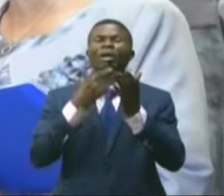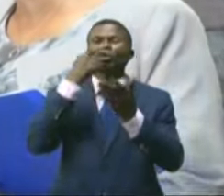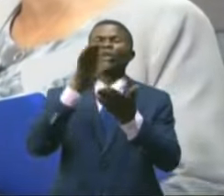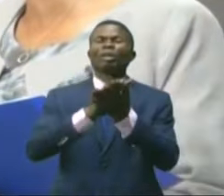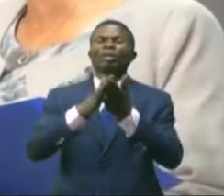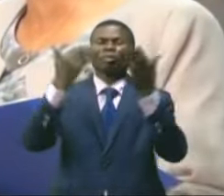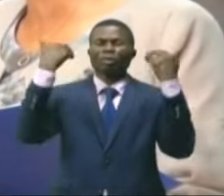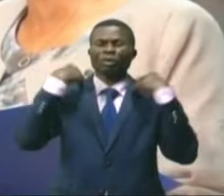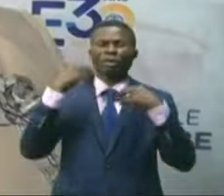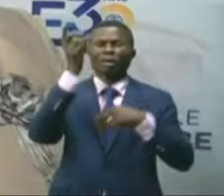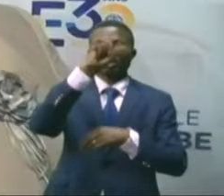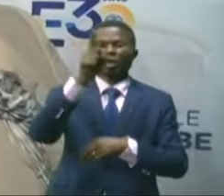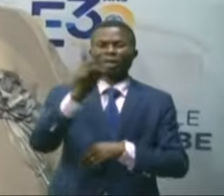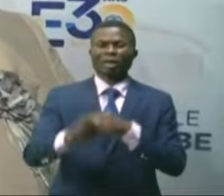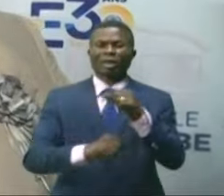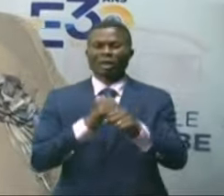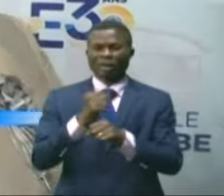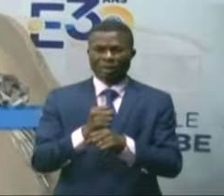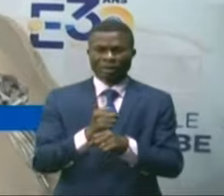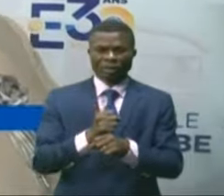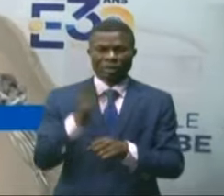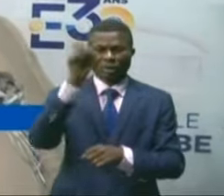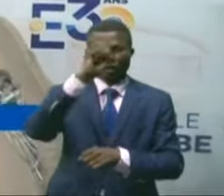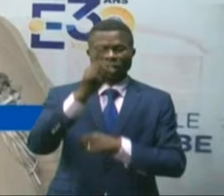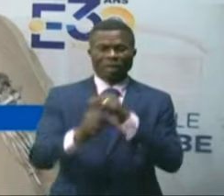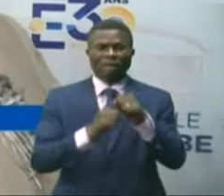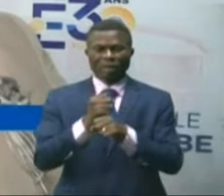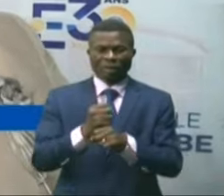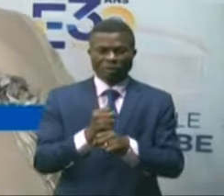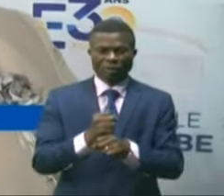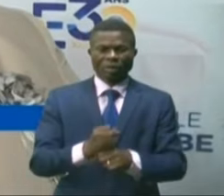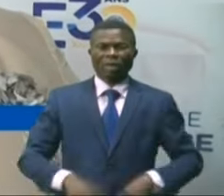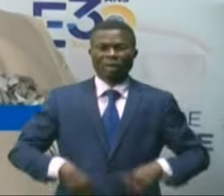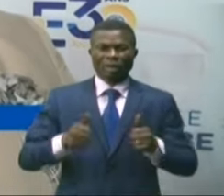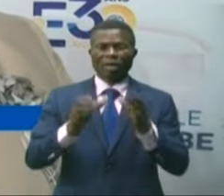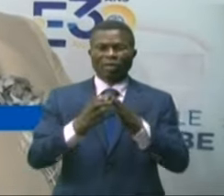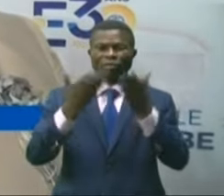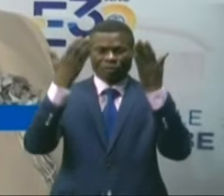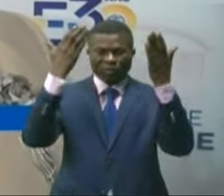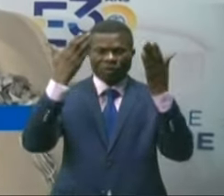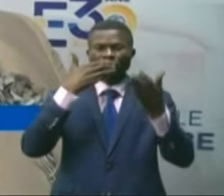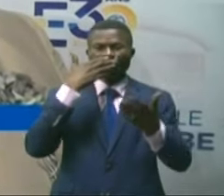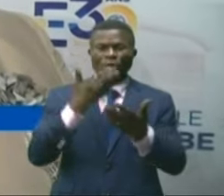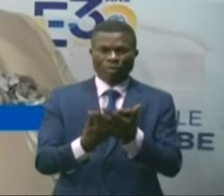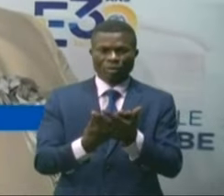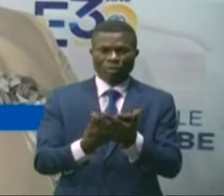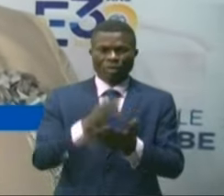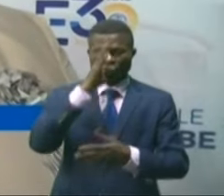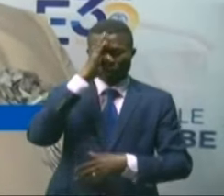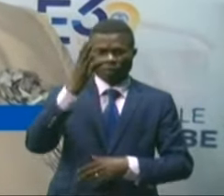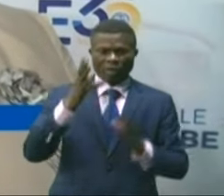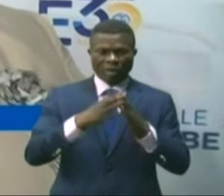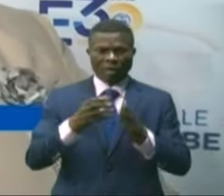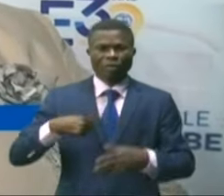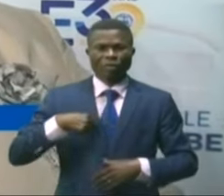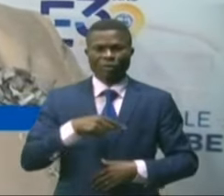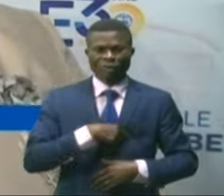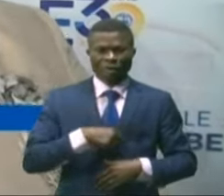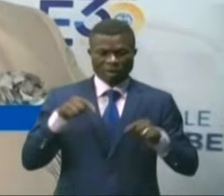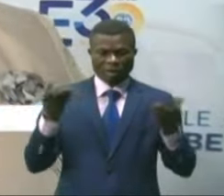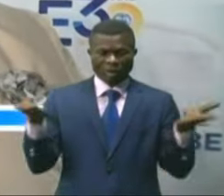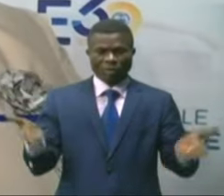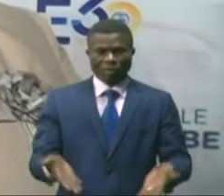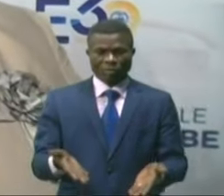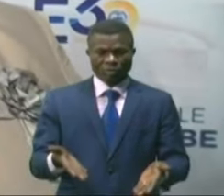cette troisième décennie. Et durant les 30 ans de notre marche avec lui, il a été bon, il a été fidèle. Et nous sommes